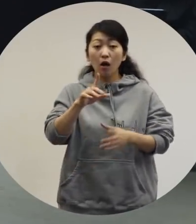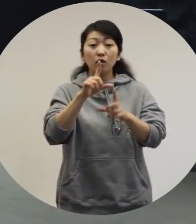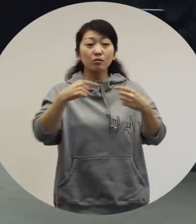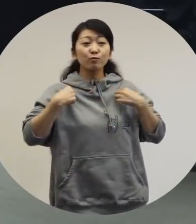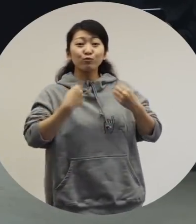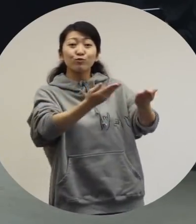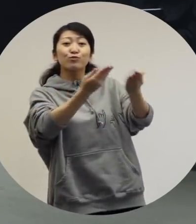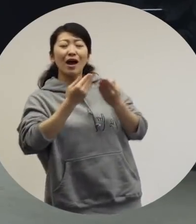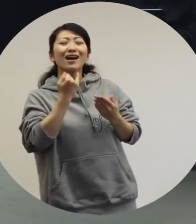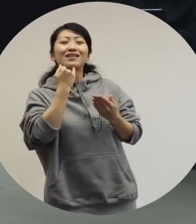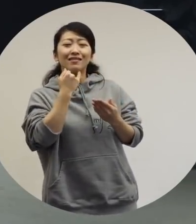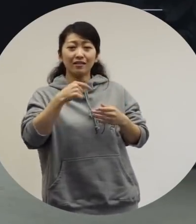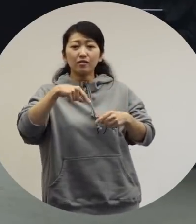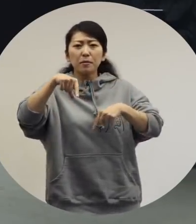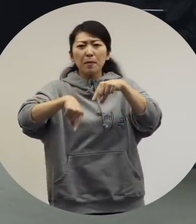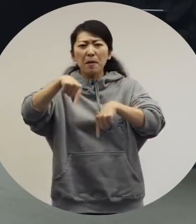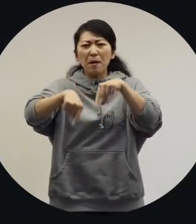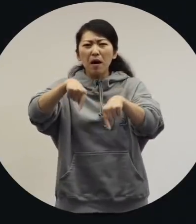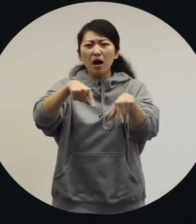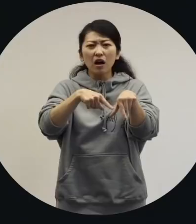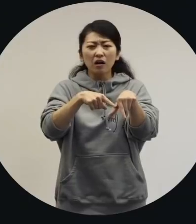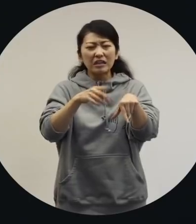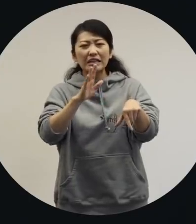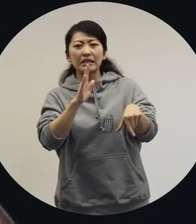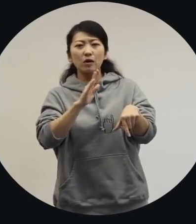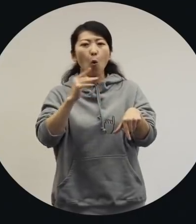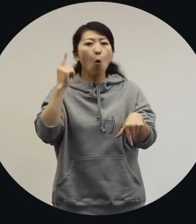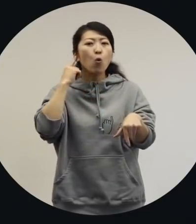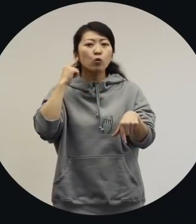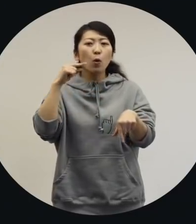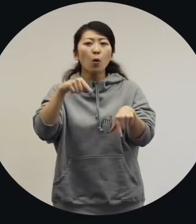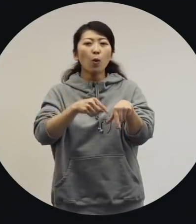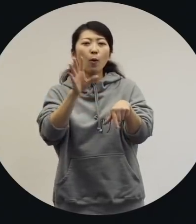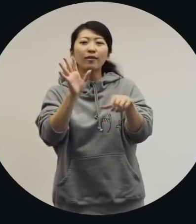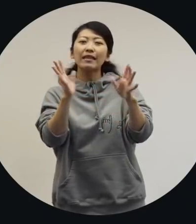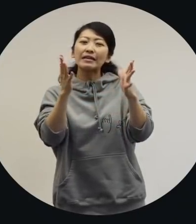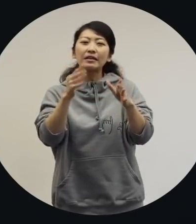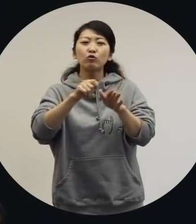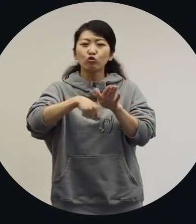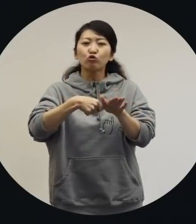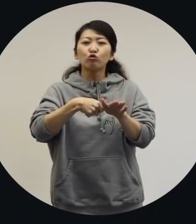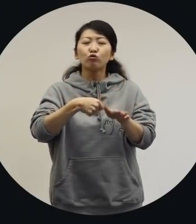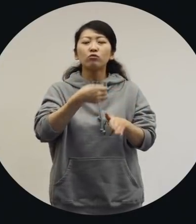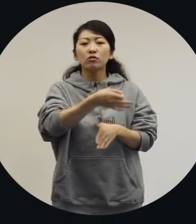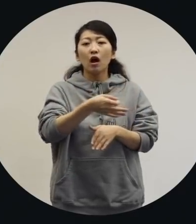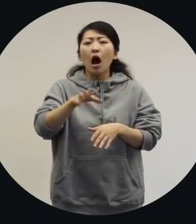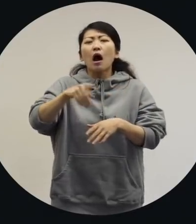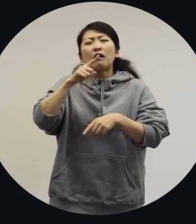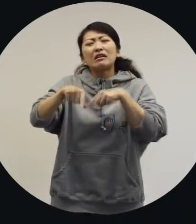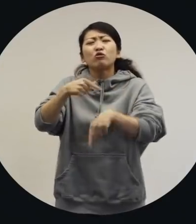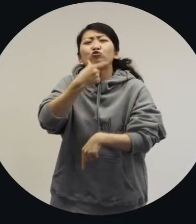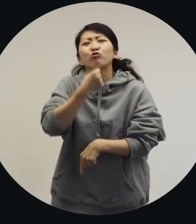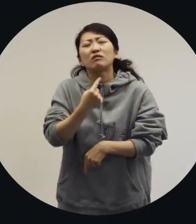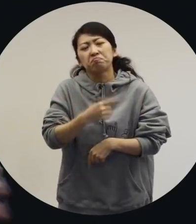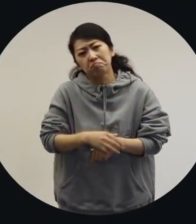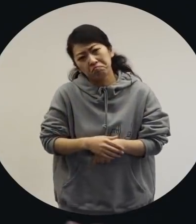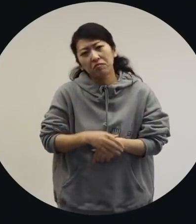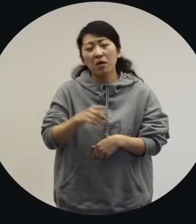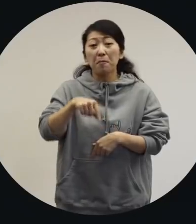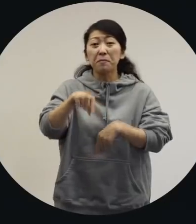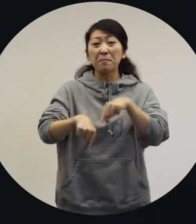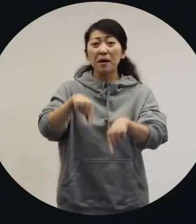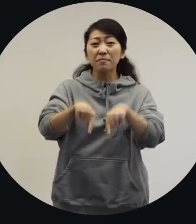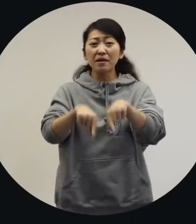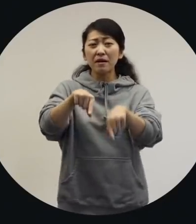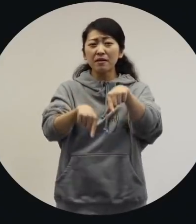としては全然いいです。あとヒールも、はい、あんまり音が鳴らない靴、ヒール好きなんですけど、うん、あんまり勝